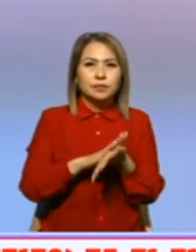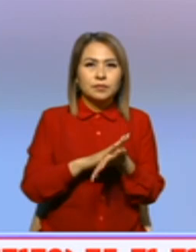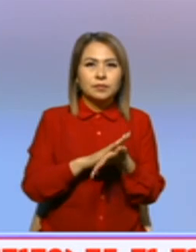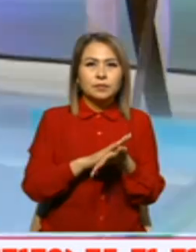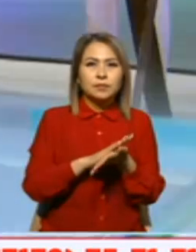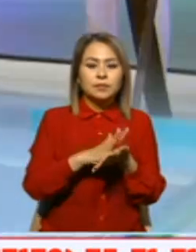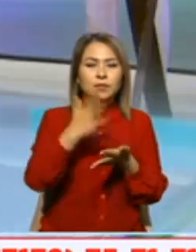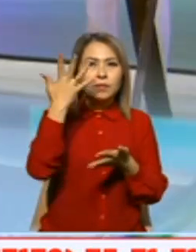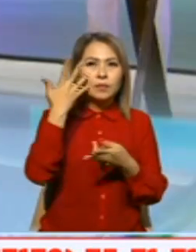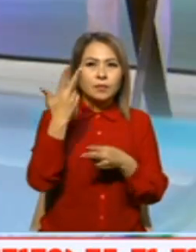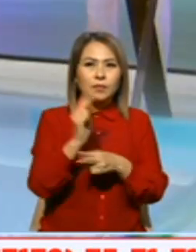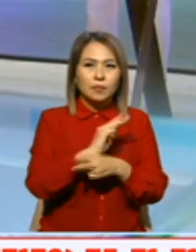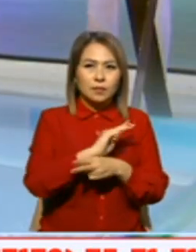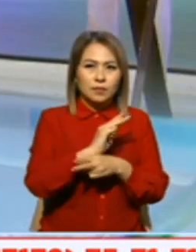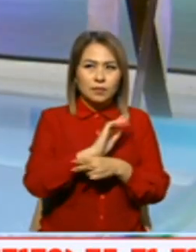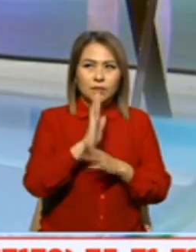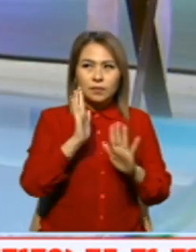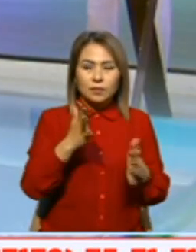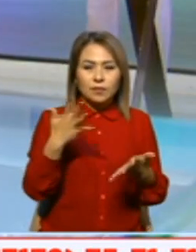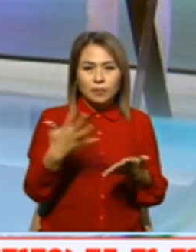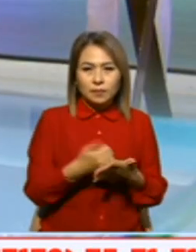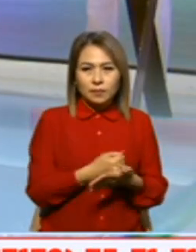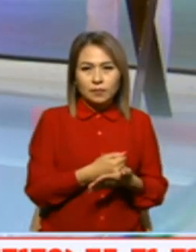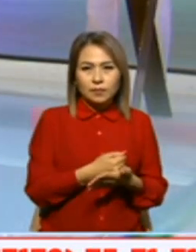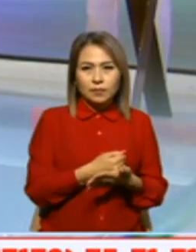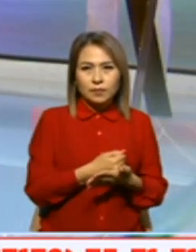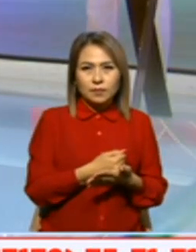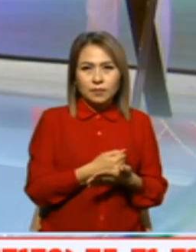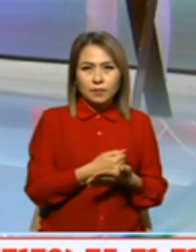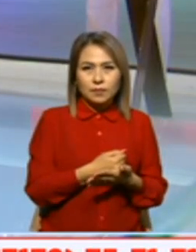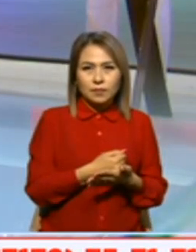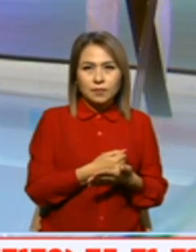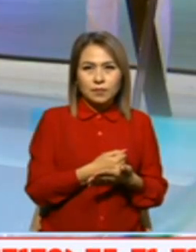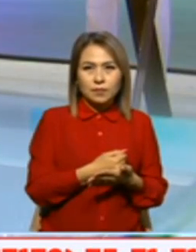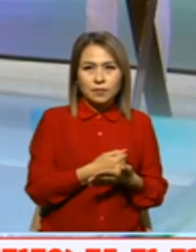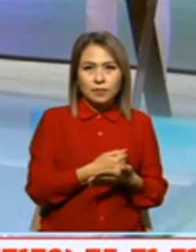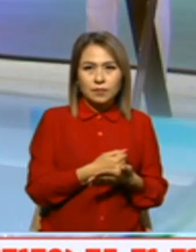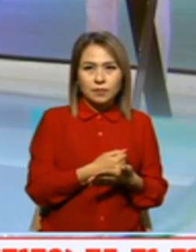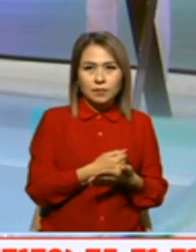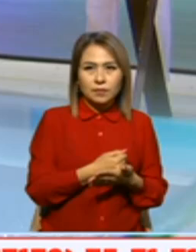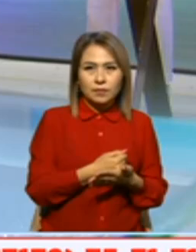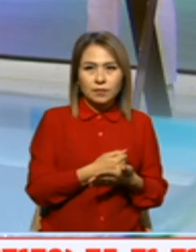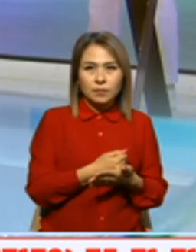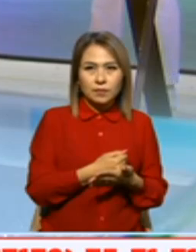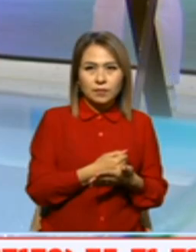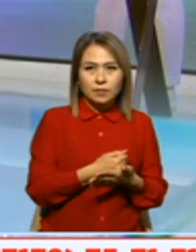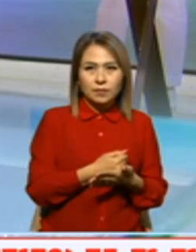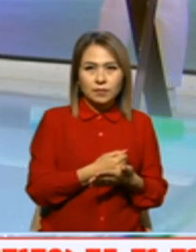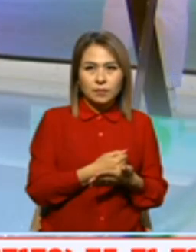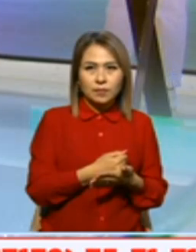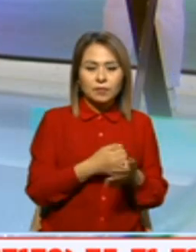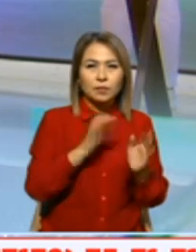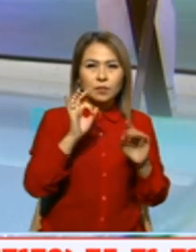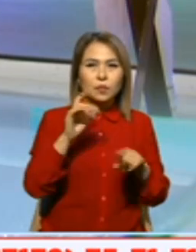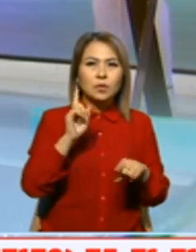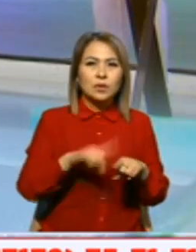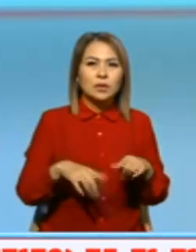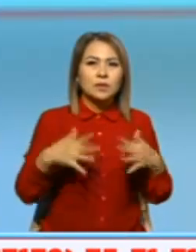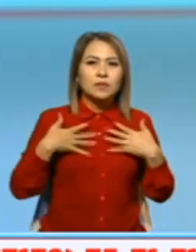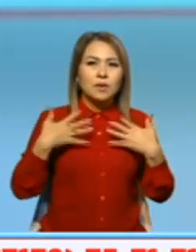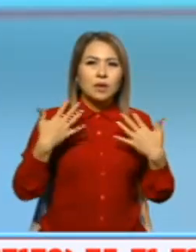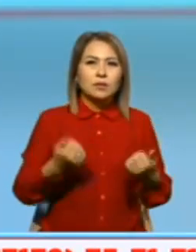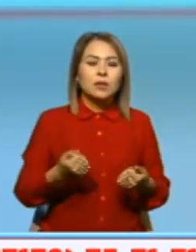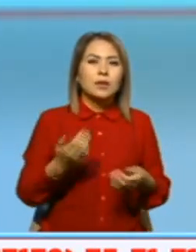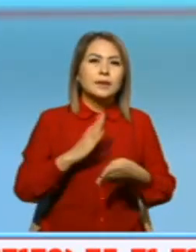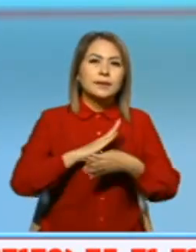кезінде ем жүргізілетін болса, анықталған ауру болатын болса, ол баланы сол уақытта дұрыстап алуға болады. Студияға